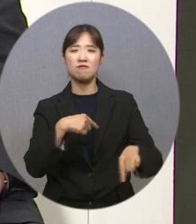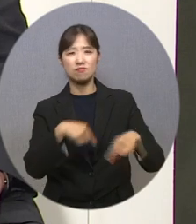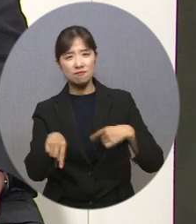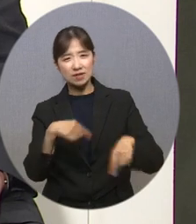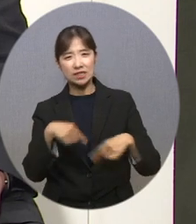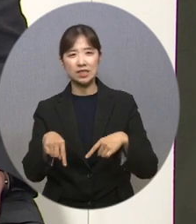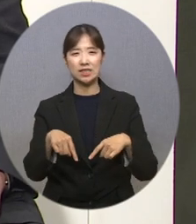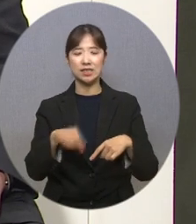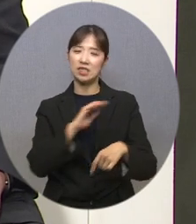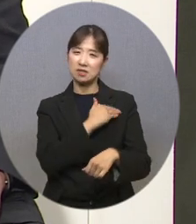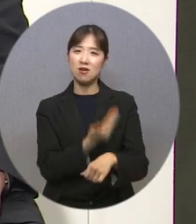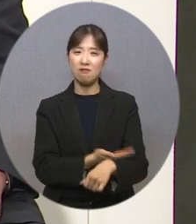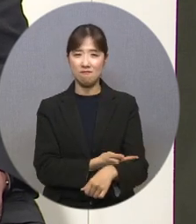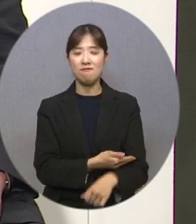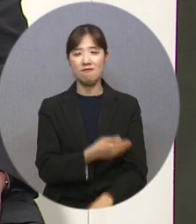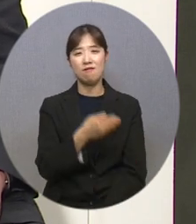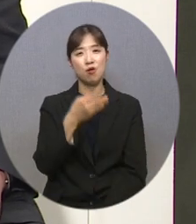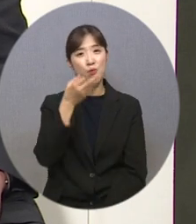정치적인 정치력을